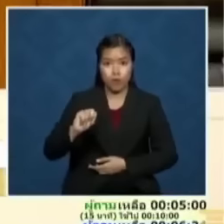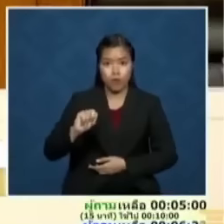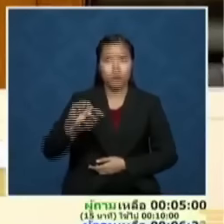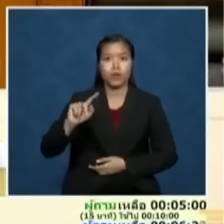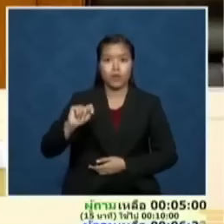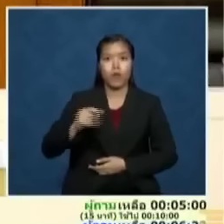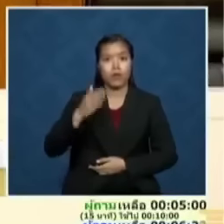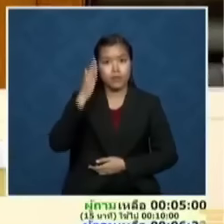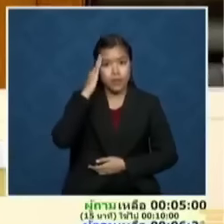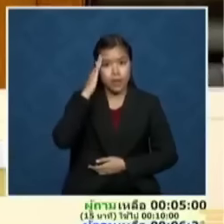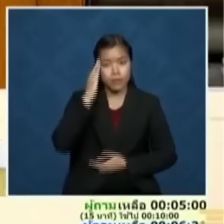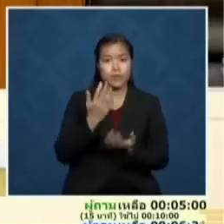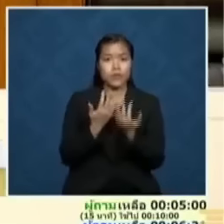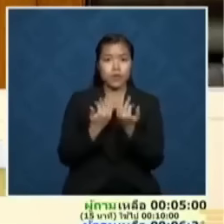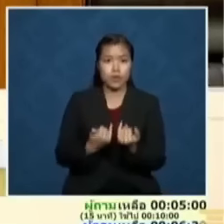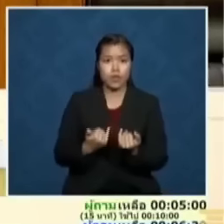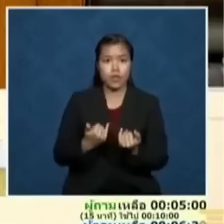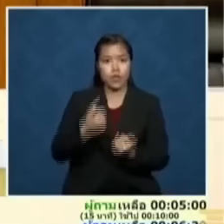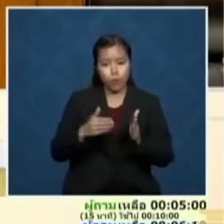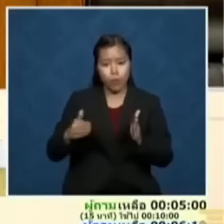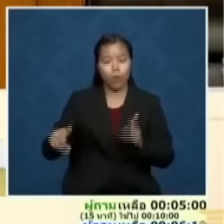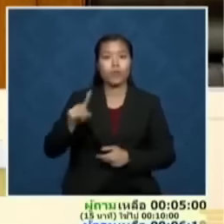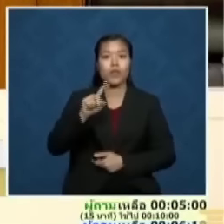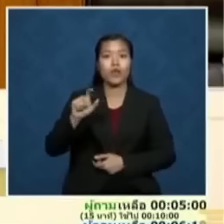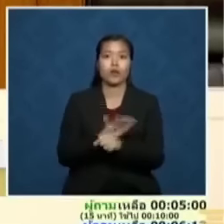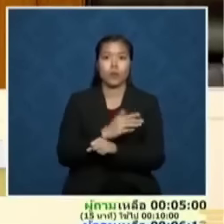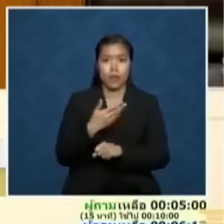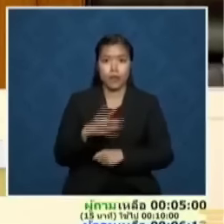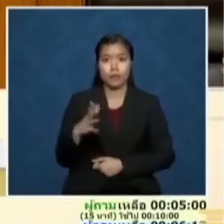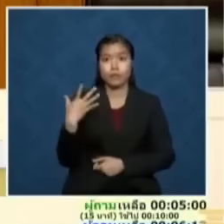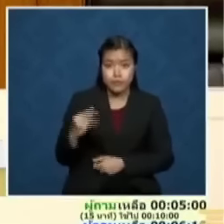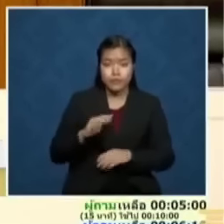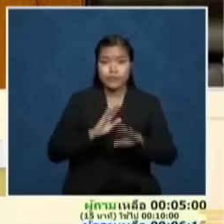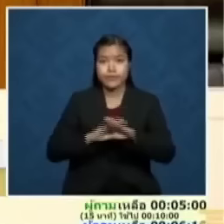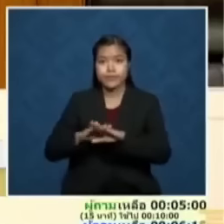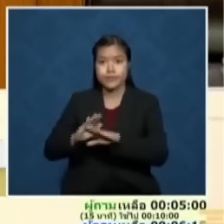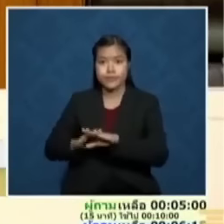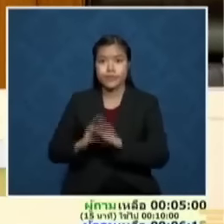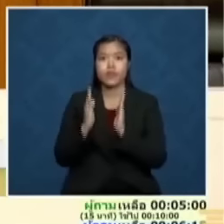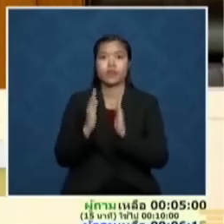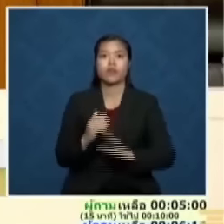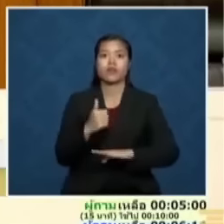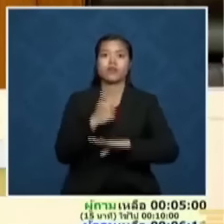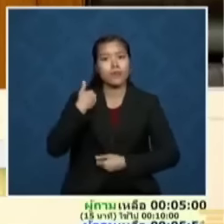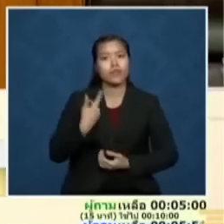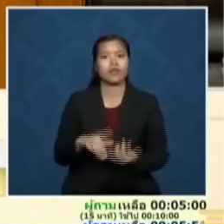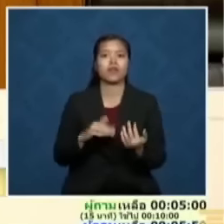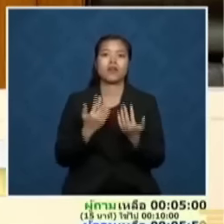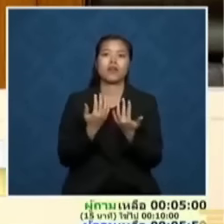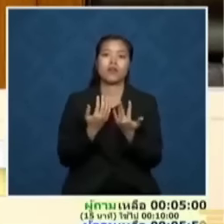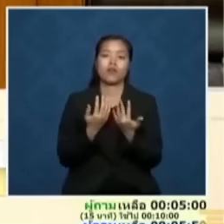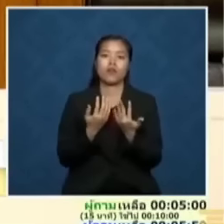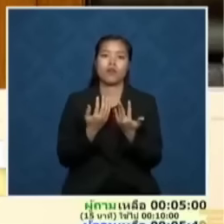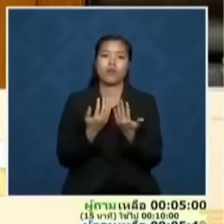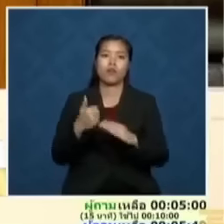รัฐมนตรียุติธรรมเพิ่มเติมนะครับทีนี้ก่อนจะไปที่การซักถามกันแล้วรัฐมนตรีก็เปิดเผยว่าตามระเบียบใหม่น่าจะทำได้เมื่อไหร